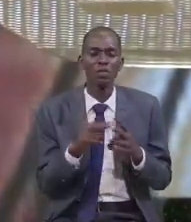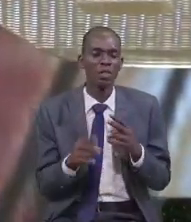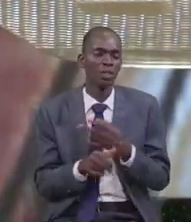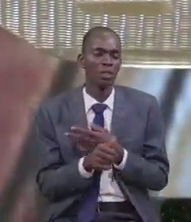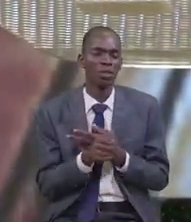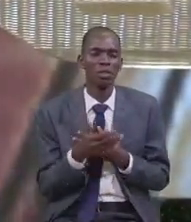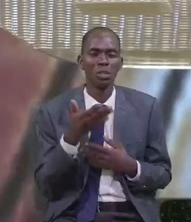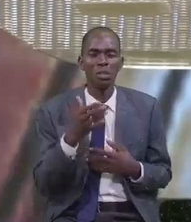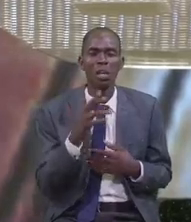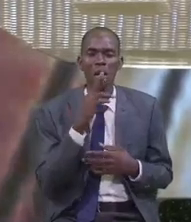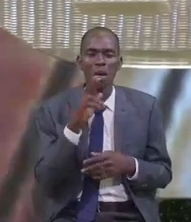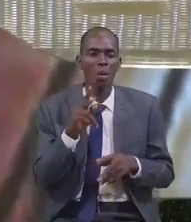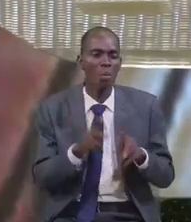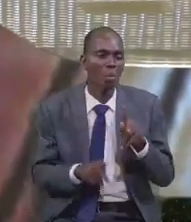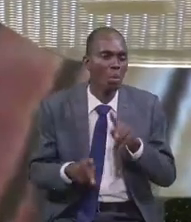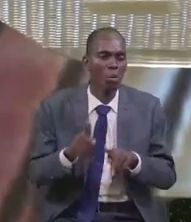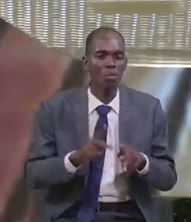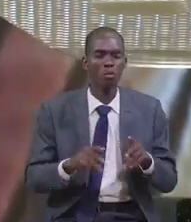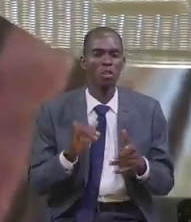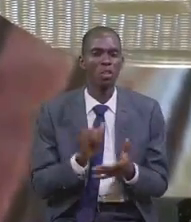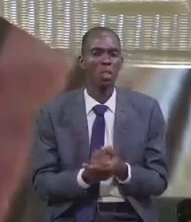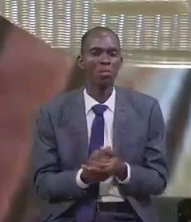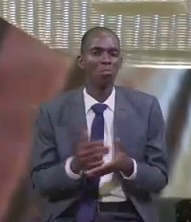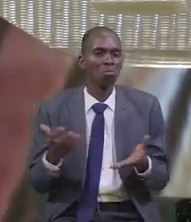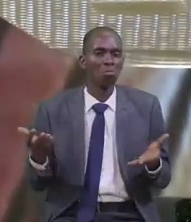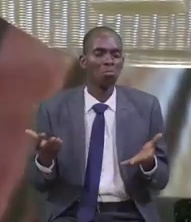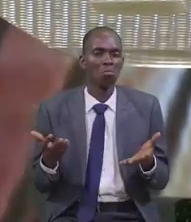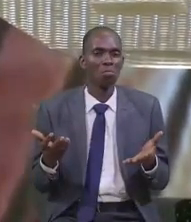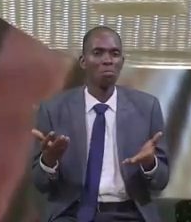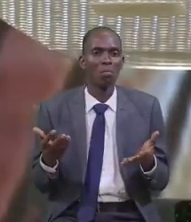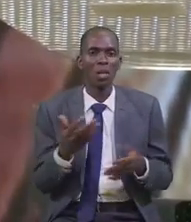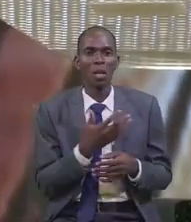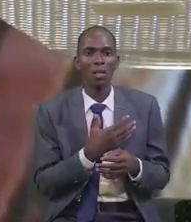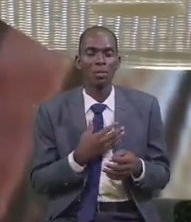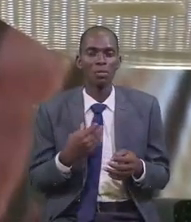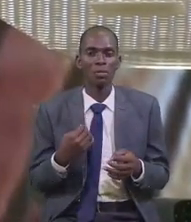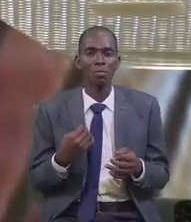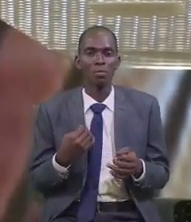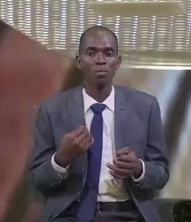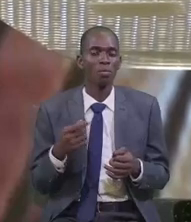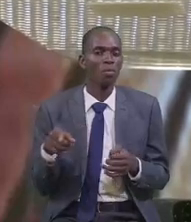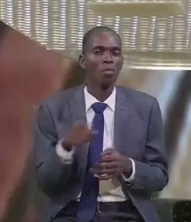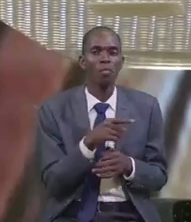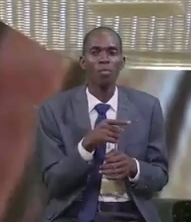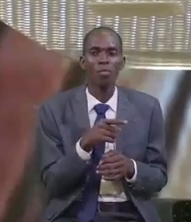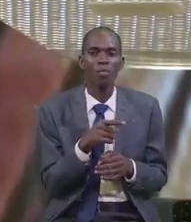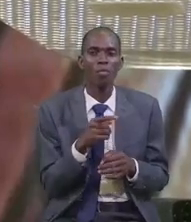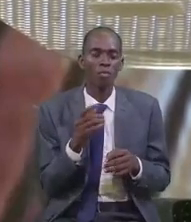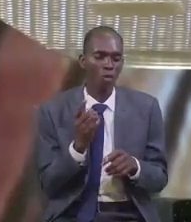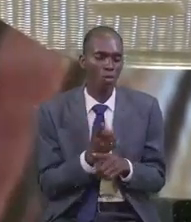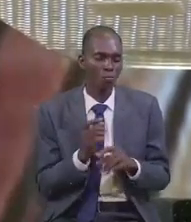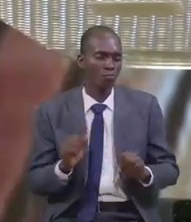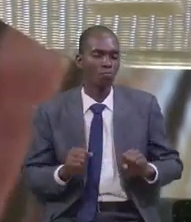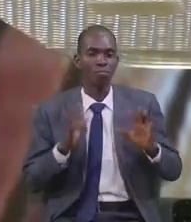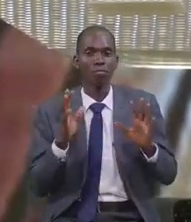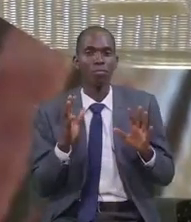gens qui se laissent aller. Ils rencontrent Delilah, ils laissent aller, ils se laissent aller. Ils